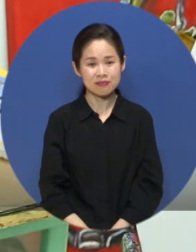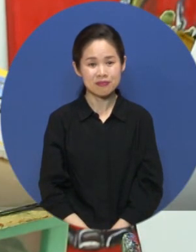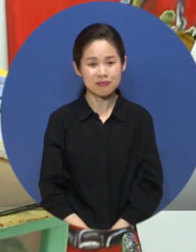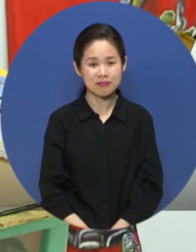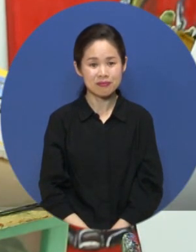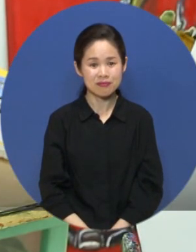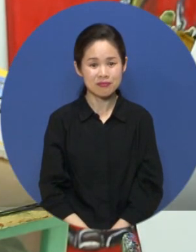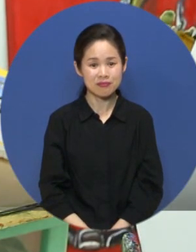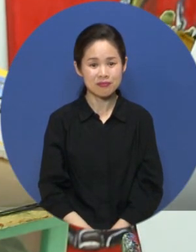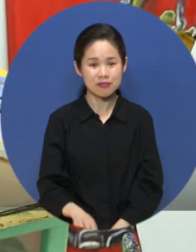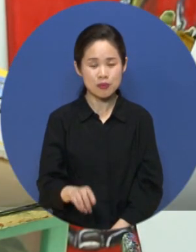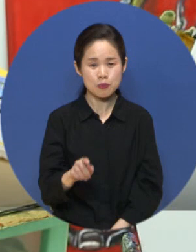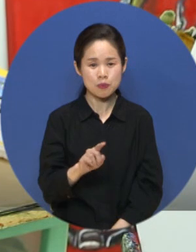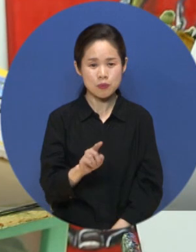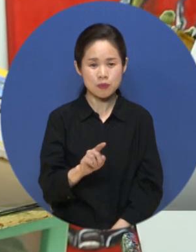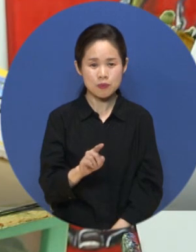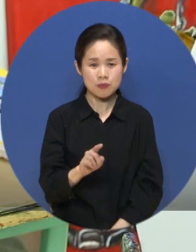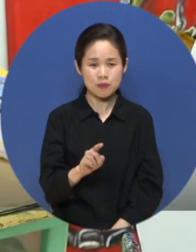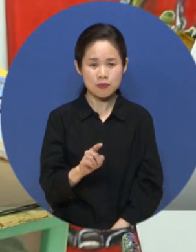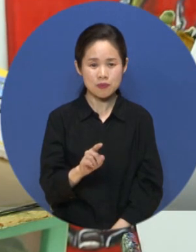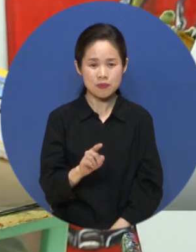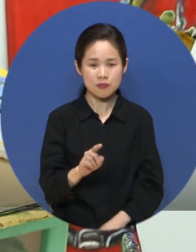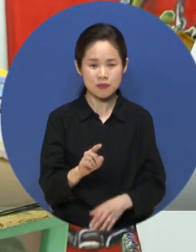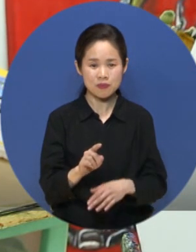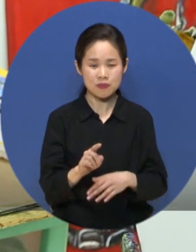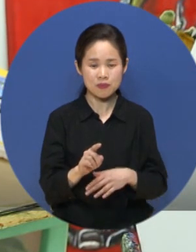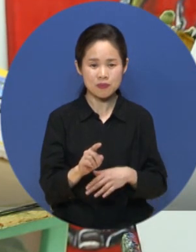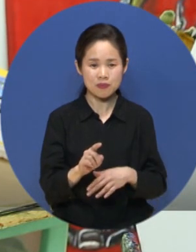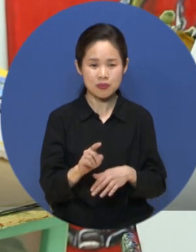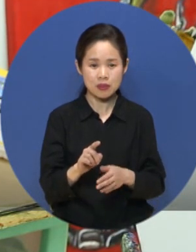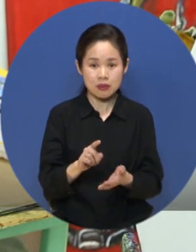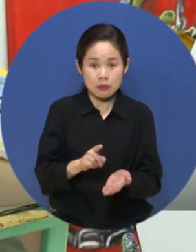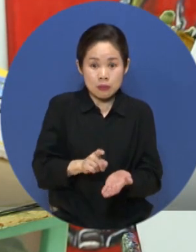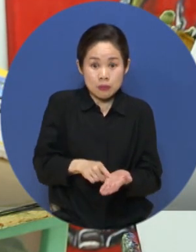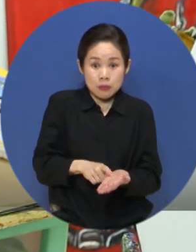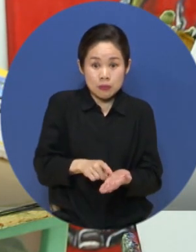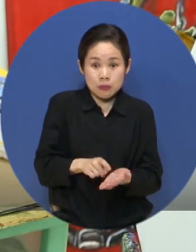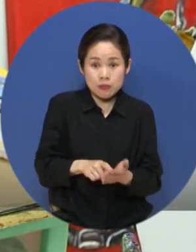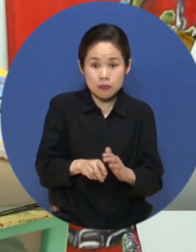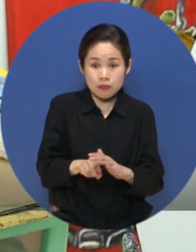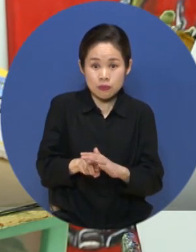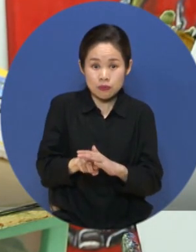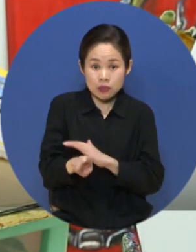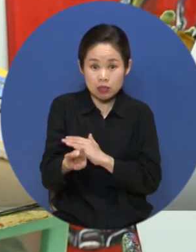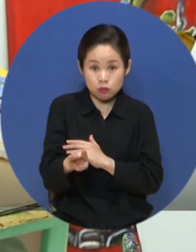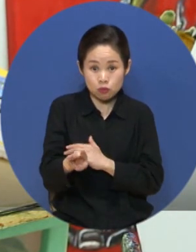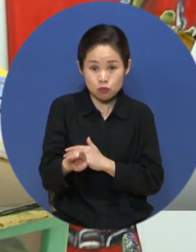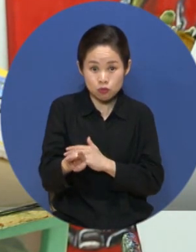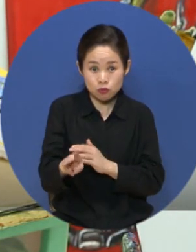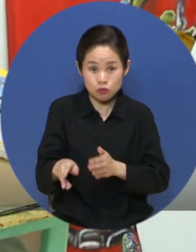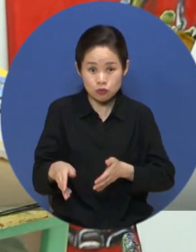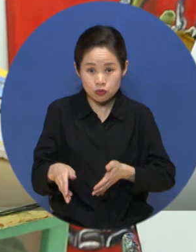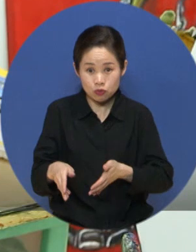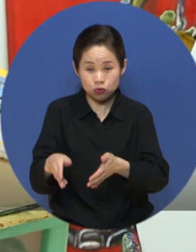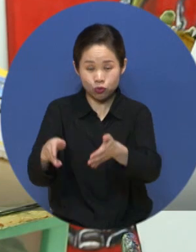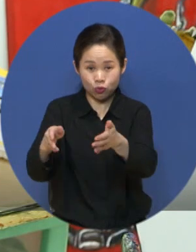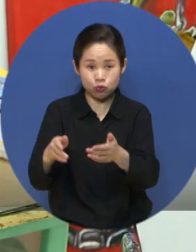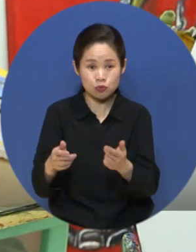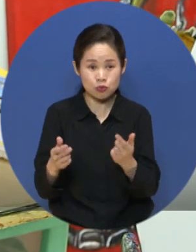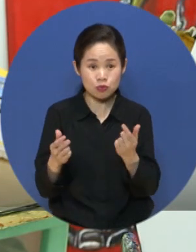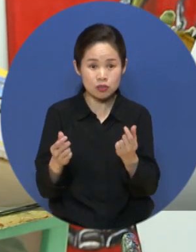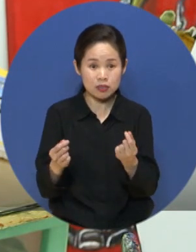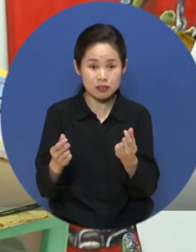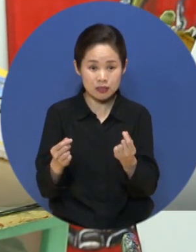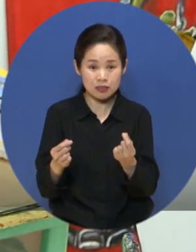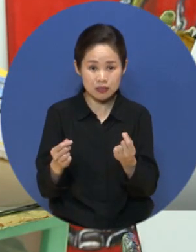약간 비싼 거 잘 주고 학생